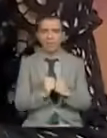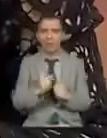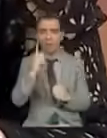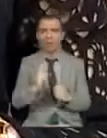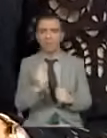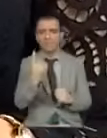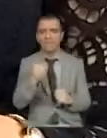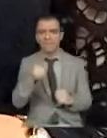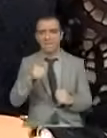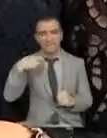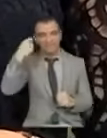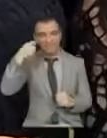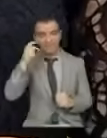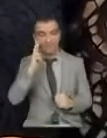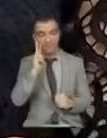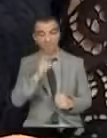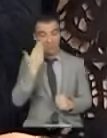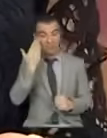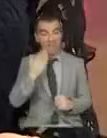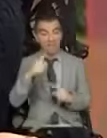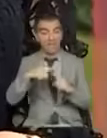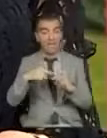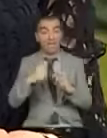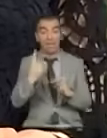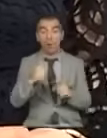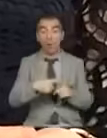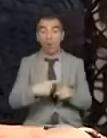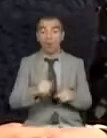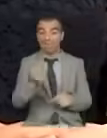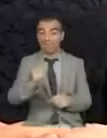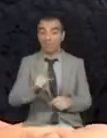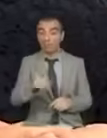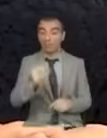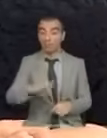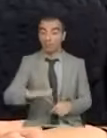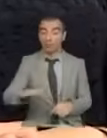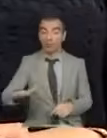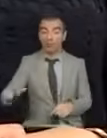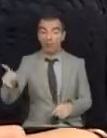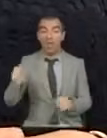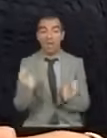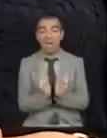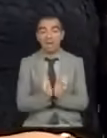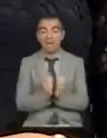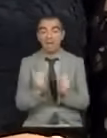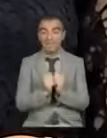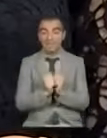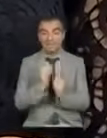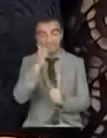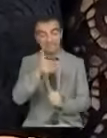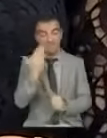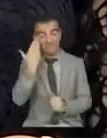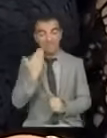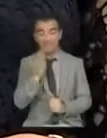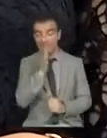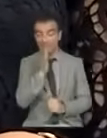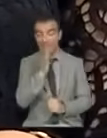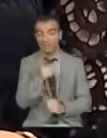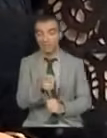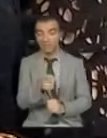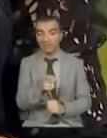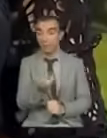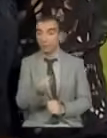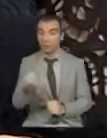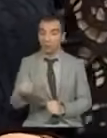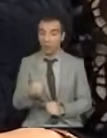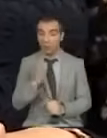önce bir fragmanı izleyelim. TRT1 tamam. ortak yapımıyla gerçekten çocukların aileleriyle birlikte gidip izleyebileceği. Çünkü